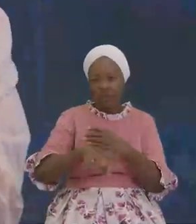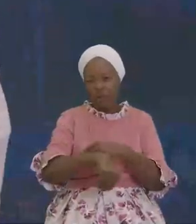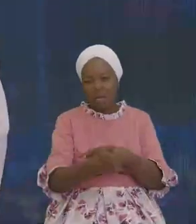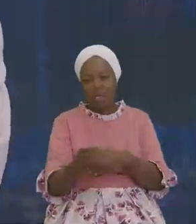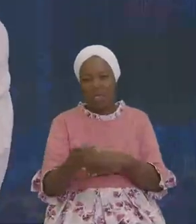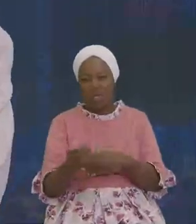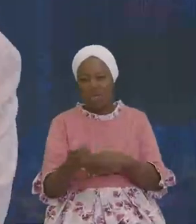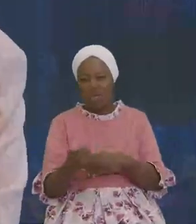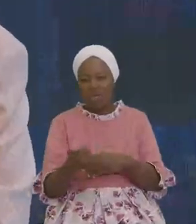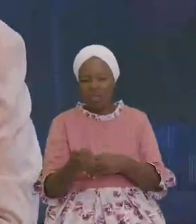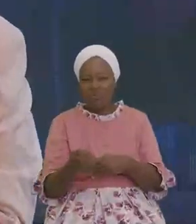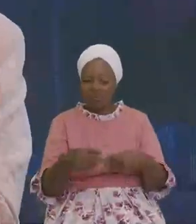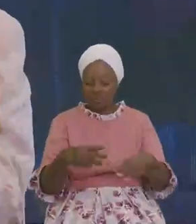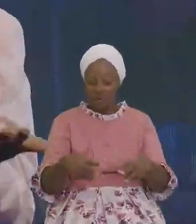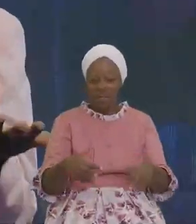Lorsque tu veux entrer